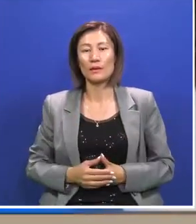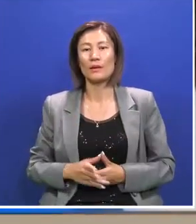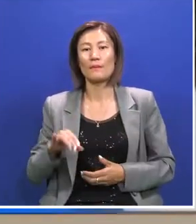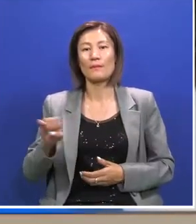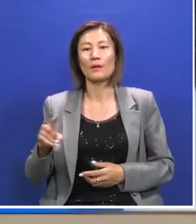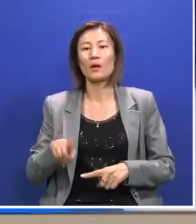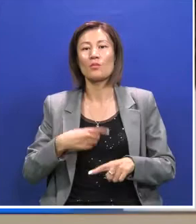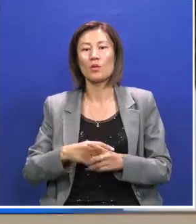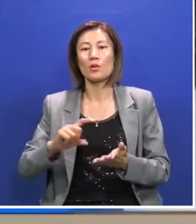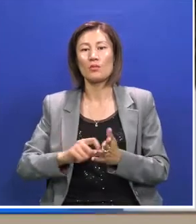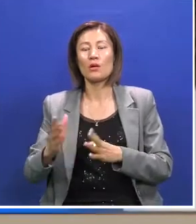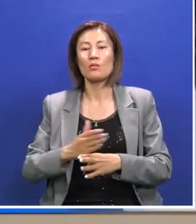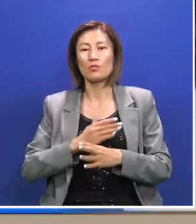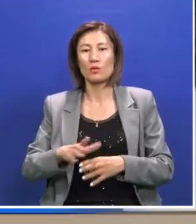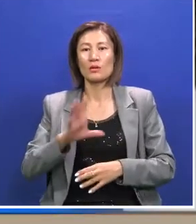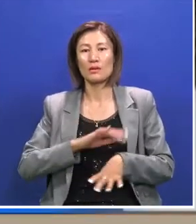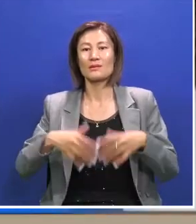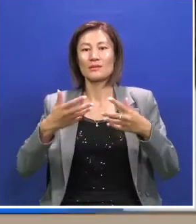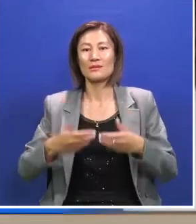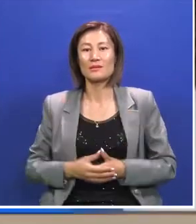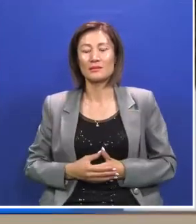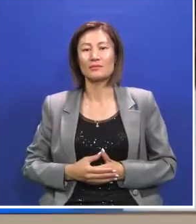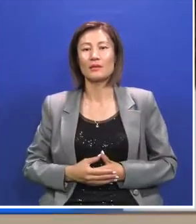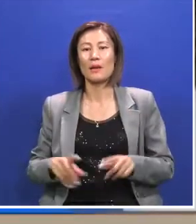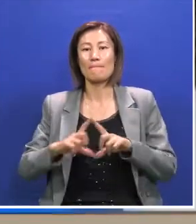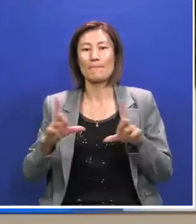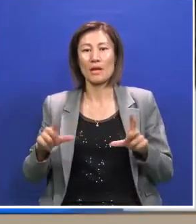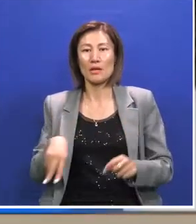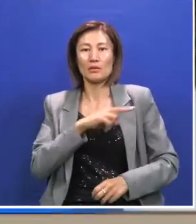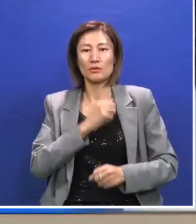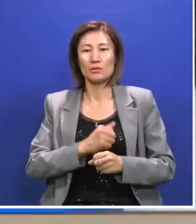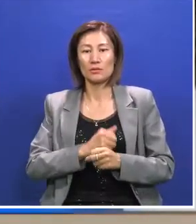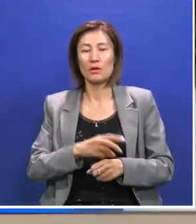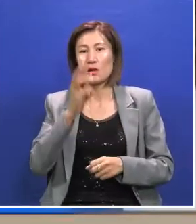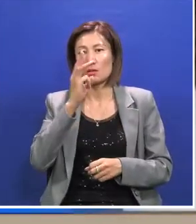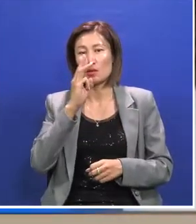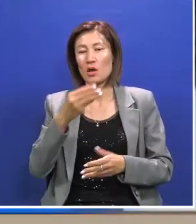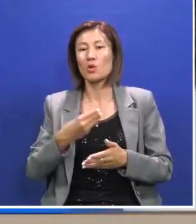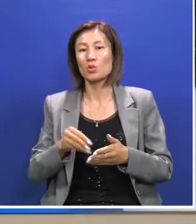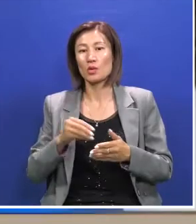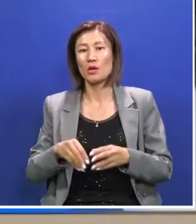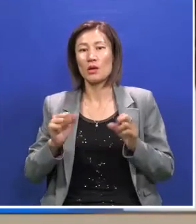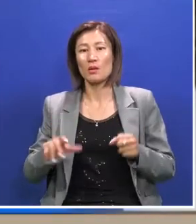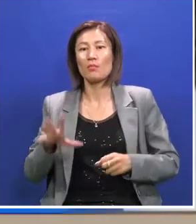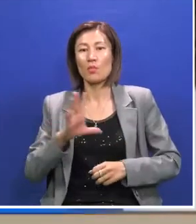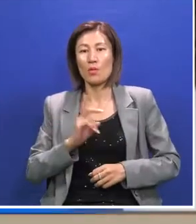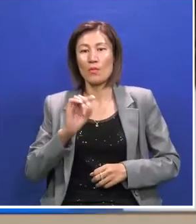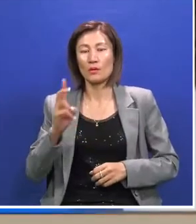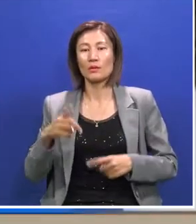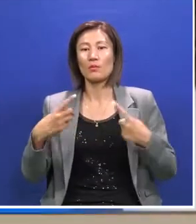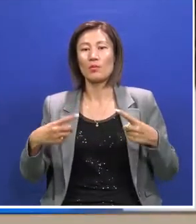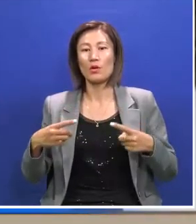кезекте бұл бөлінген қаражаттың есебінен мектеп қызметкерлерінің еңбекақысын төлеу мүмкіндігіне ие болдық. Одан